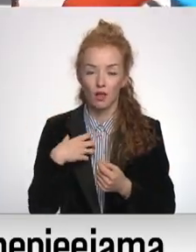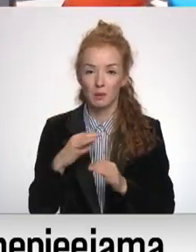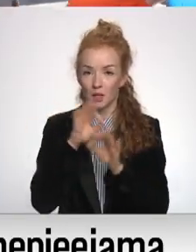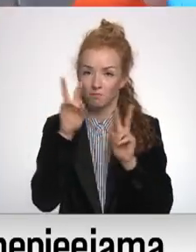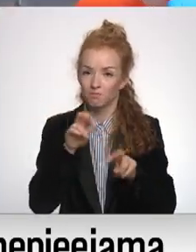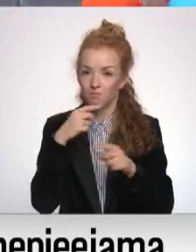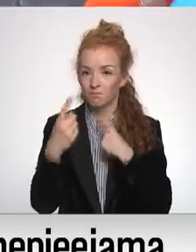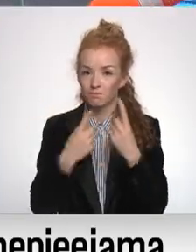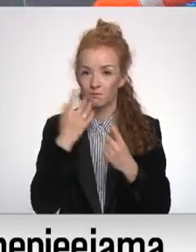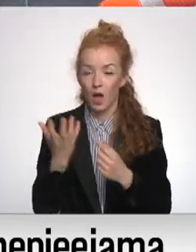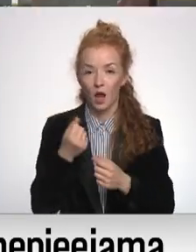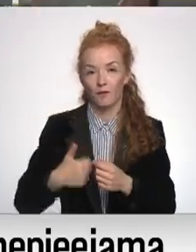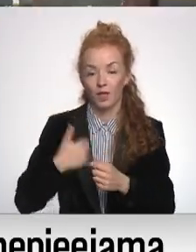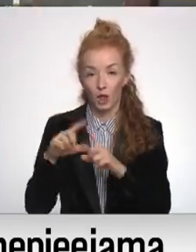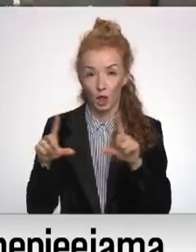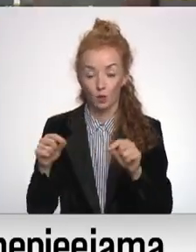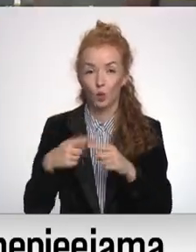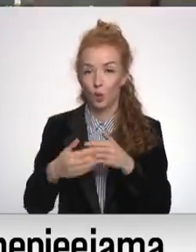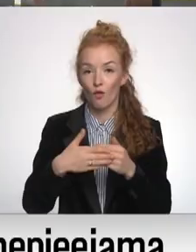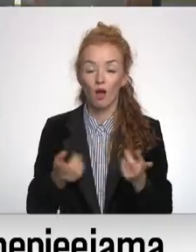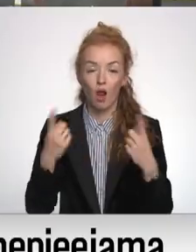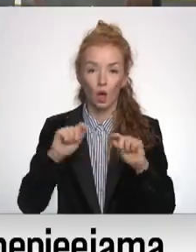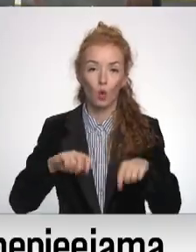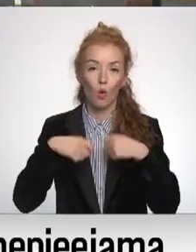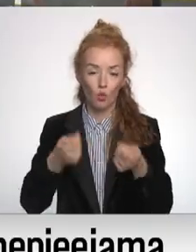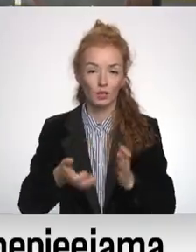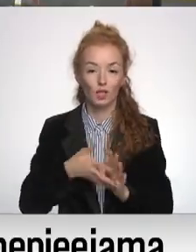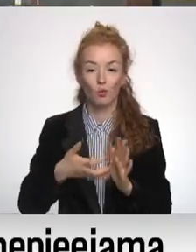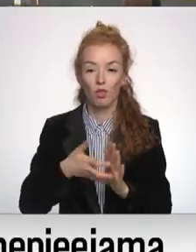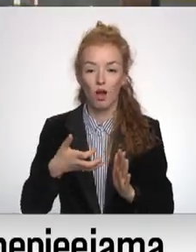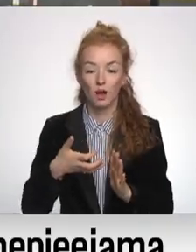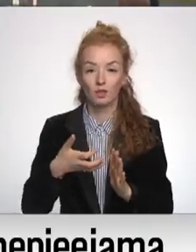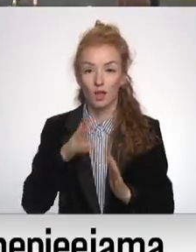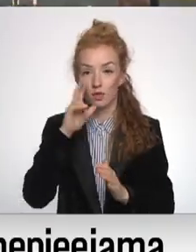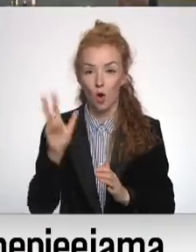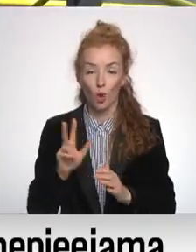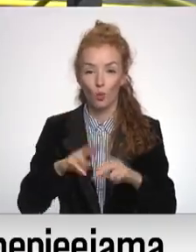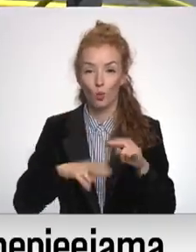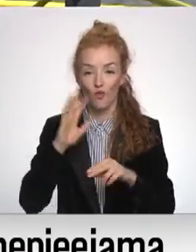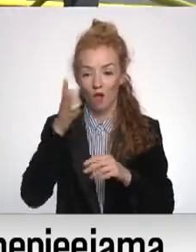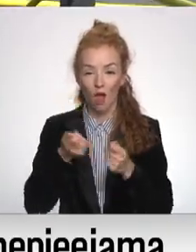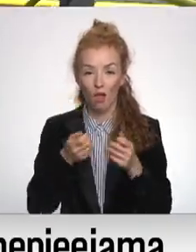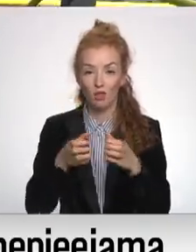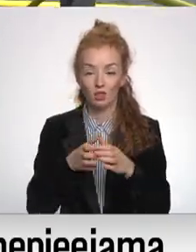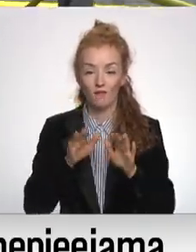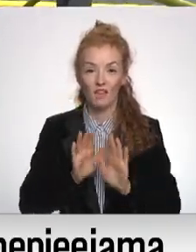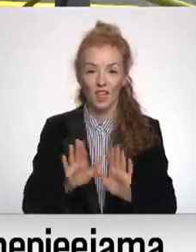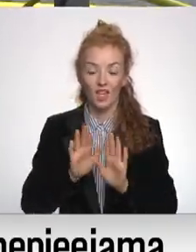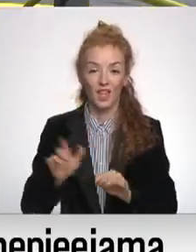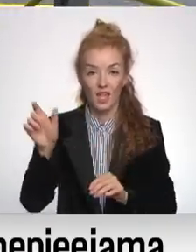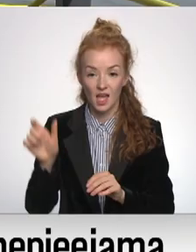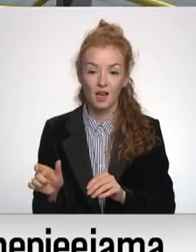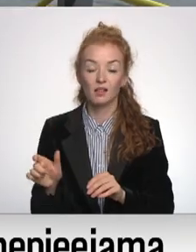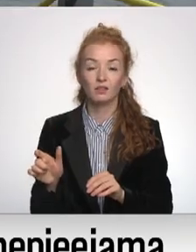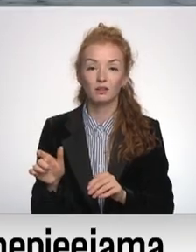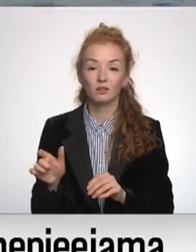būvuzņēmēju un objekts tuvākos nedēļu laikā tikšot nodots eksploatācijā. Daugavpils būvvaldes vadītājas vietniece